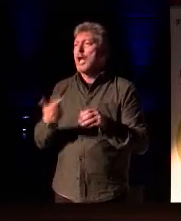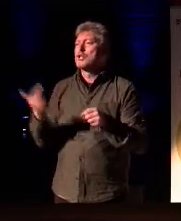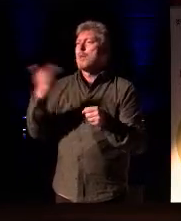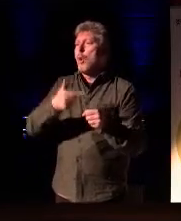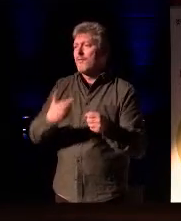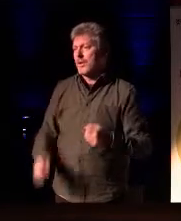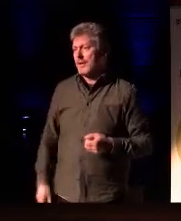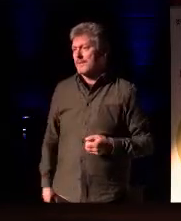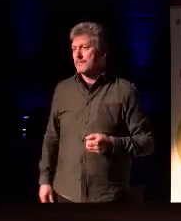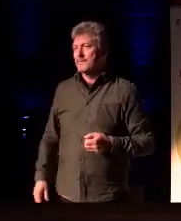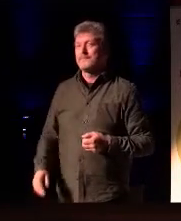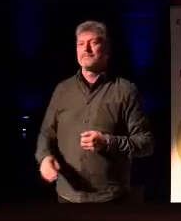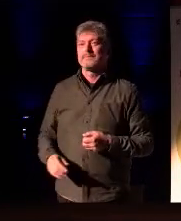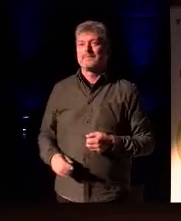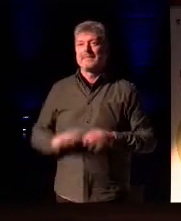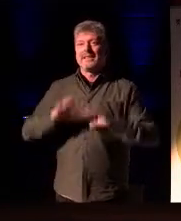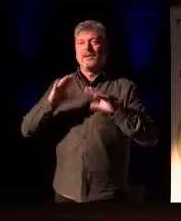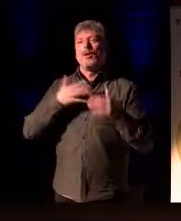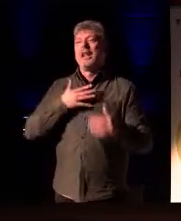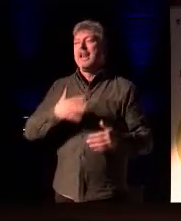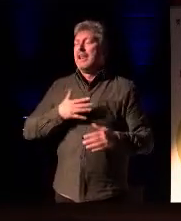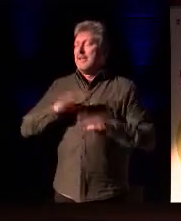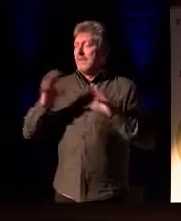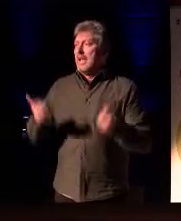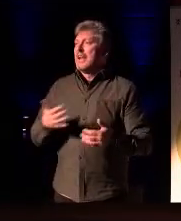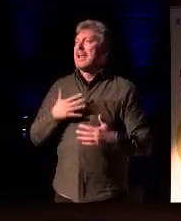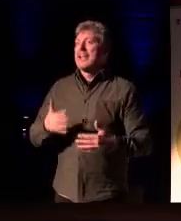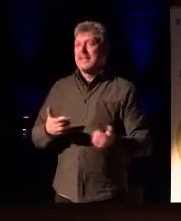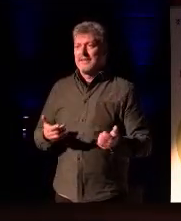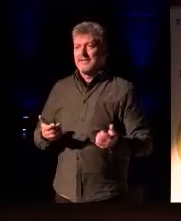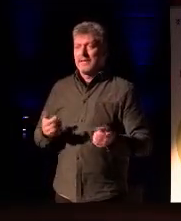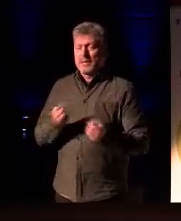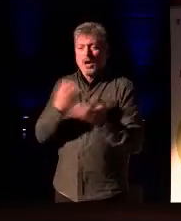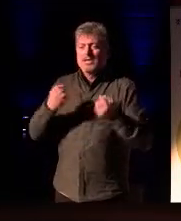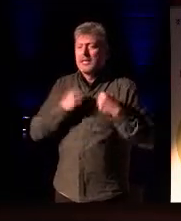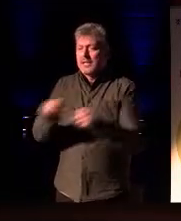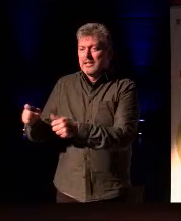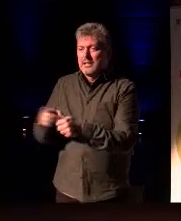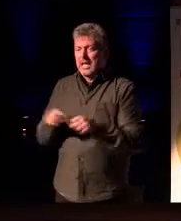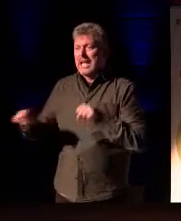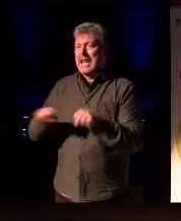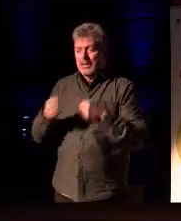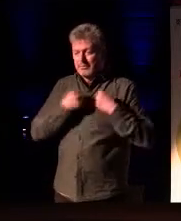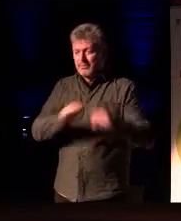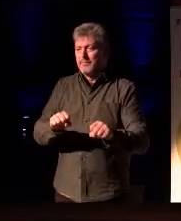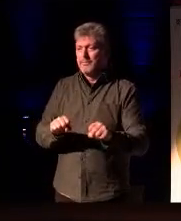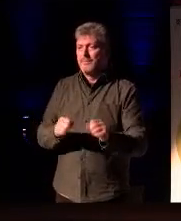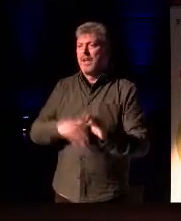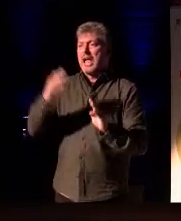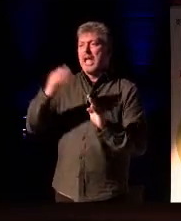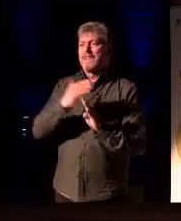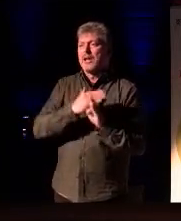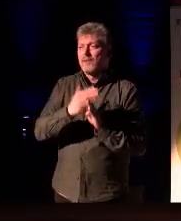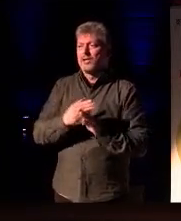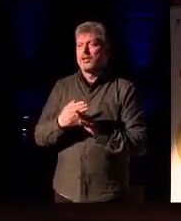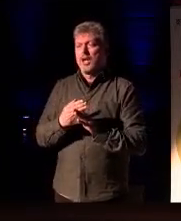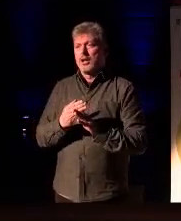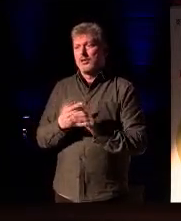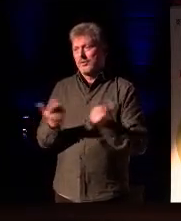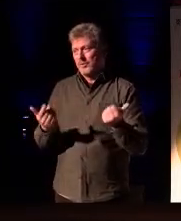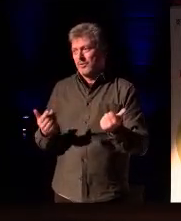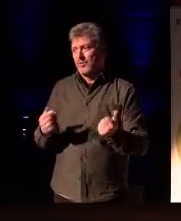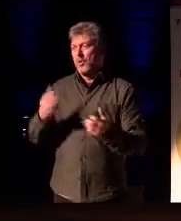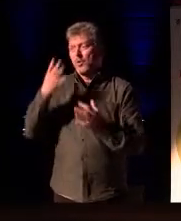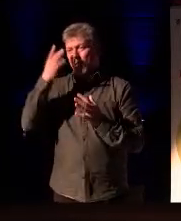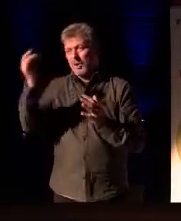Leve hele livet bygger på en rekke tiltak som regjeringen har satt I gang for å heve kvalitet og kompetanse I omsorgstjenesten. Dette tiltak som vi